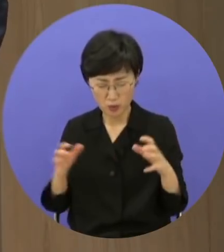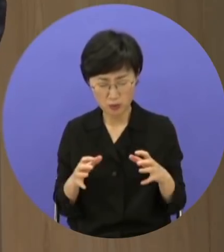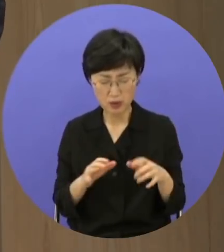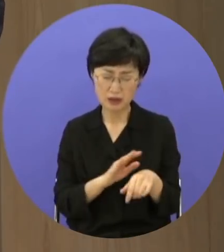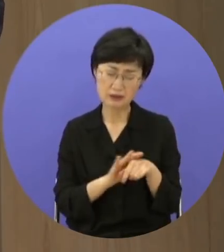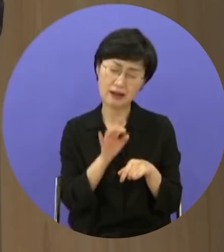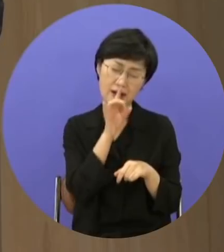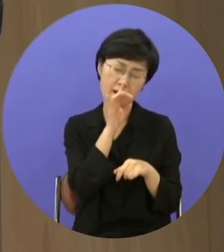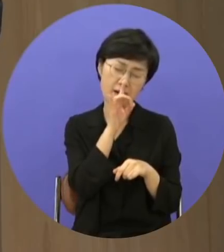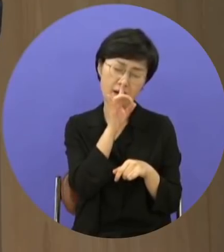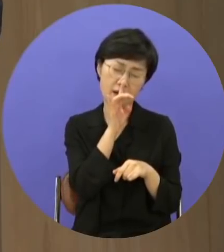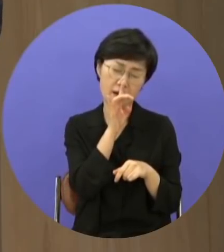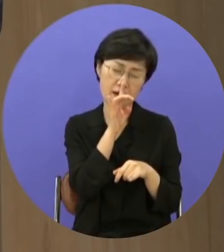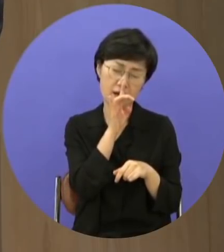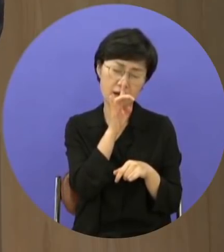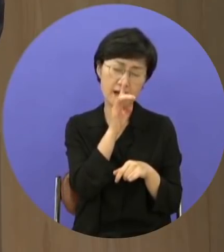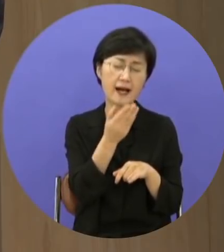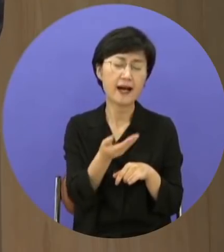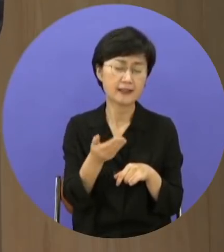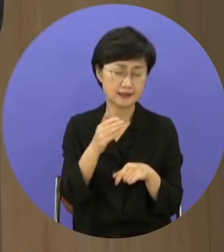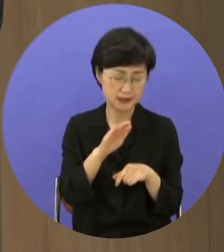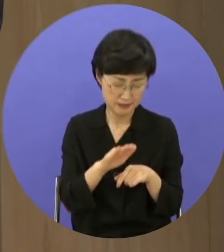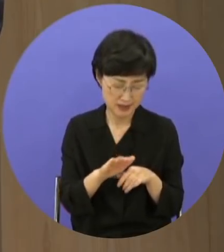이때 비대면을